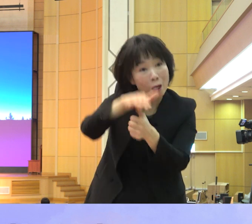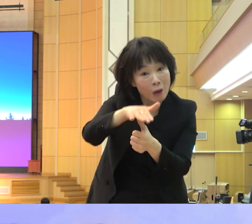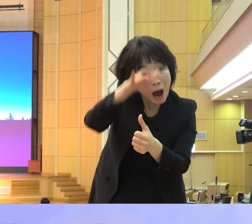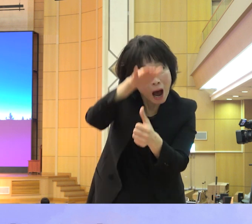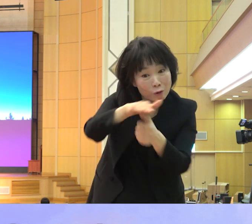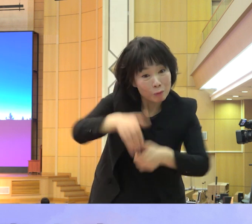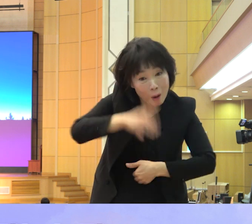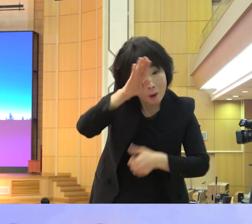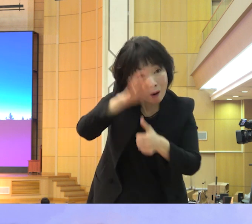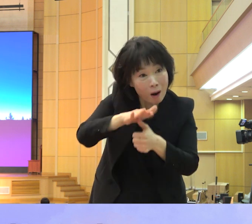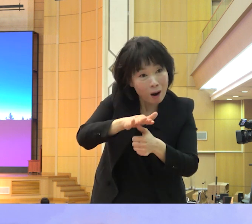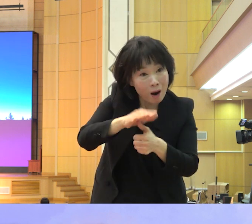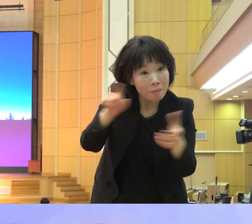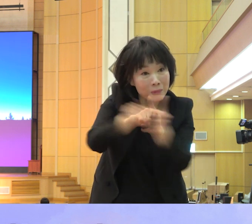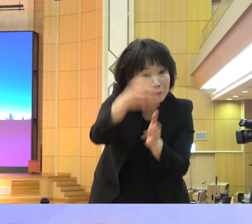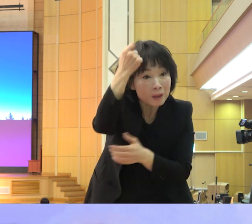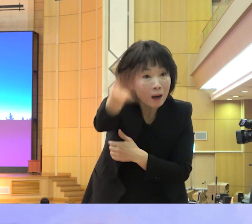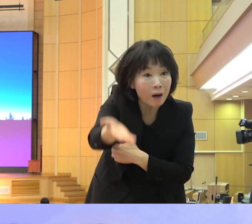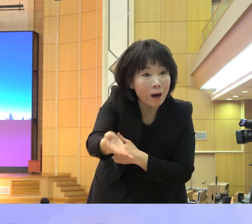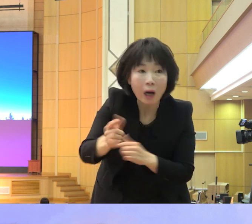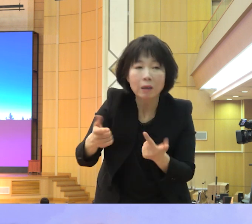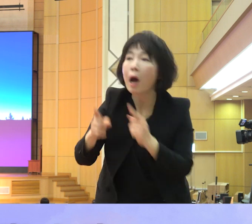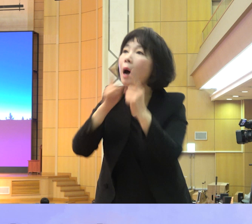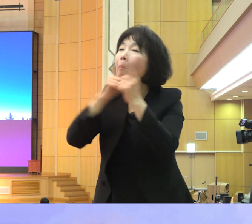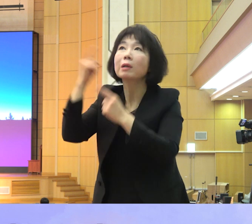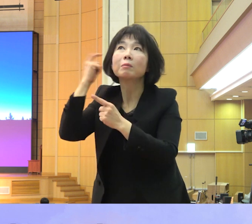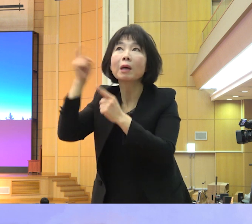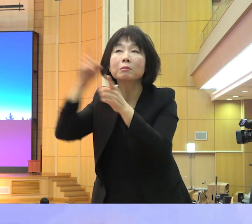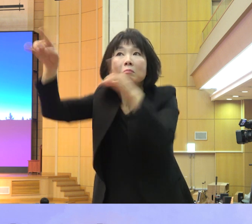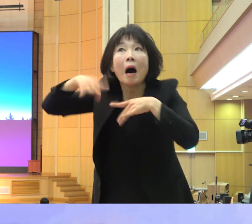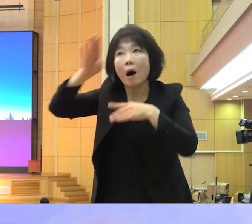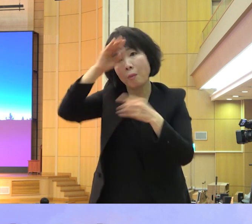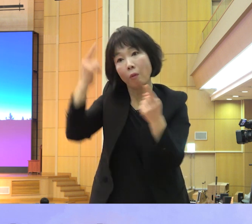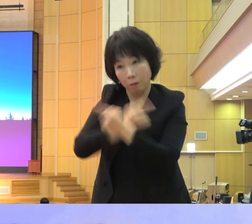그냥 말씀 듣다가 고쳐진다면 그냥 말씀 듣는 게 고쳐지고,